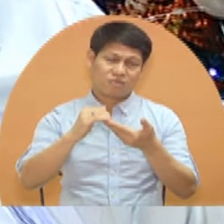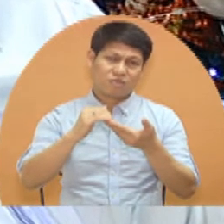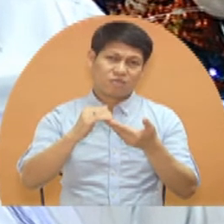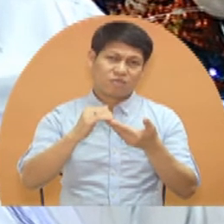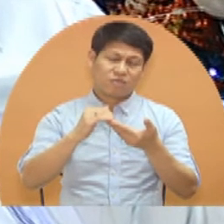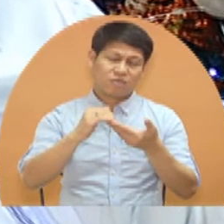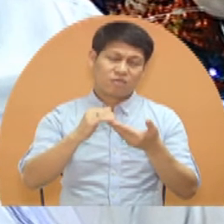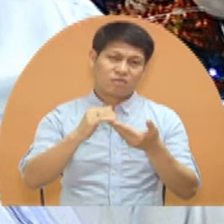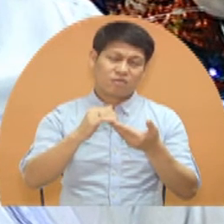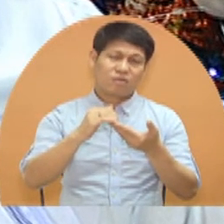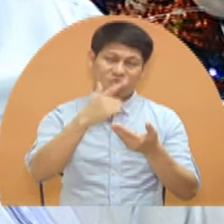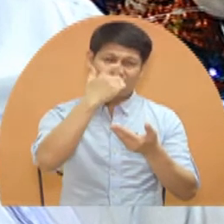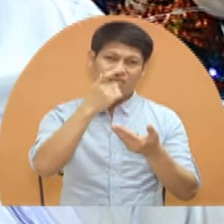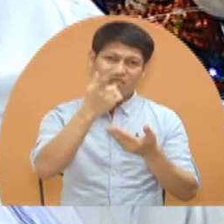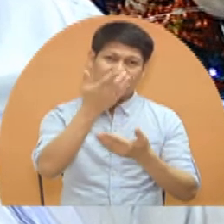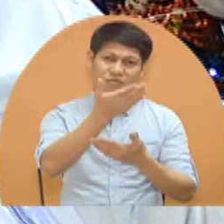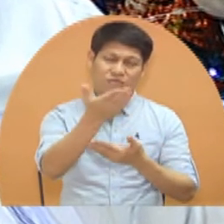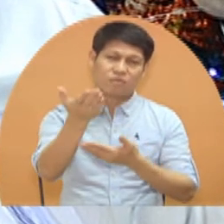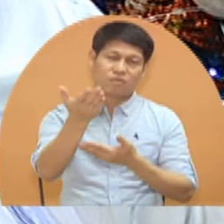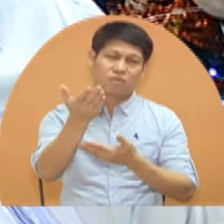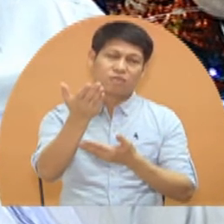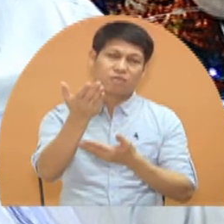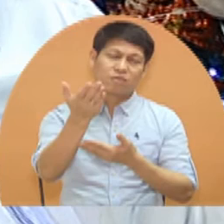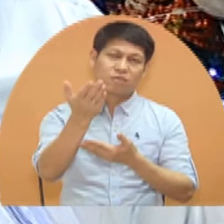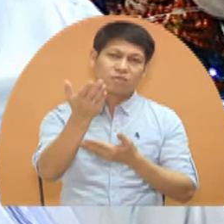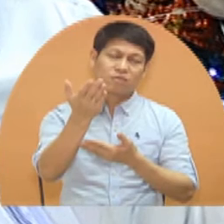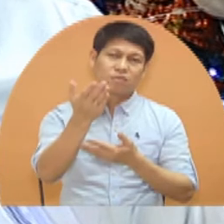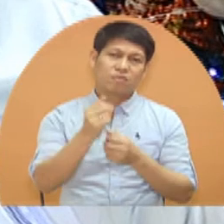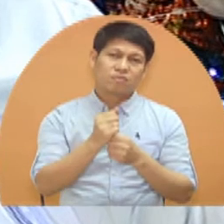ang foundation na ito kung hindi dahil sa inyo,